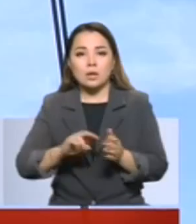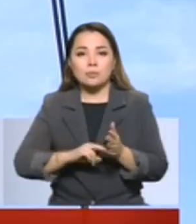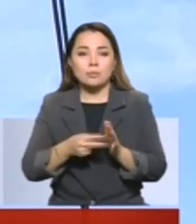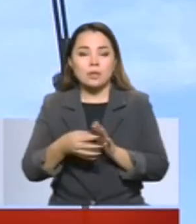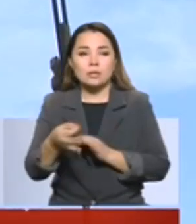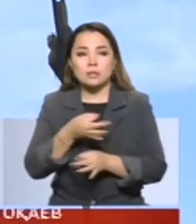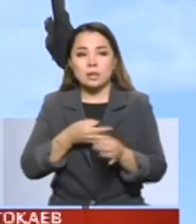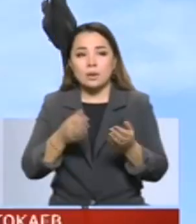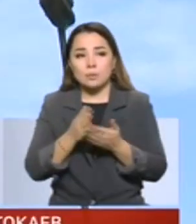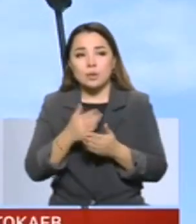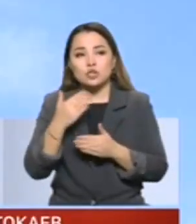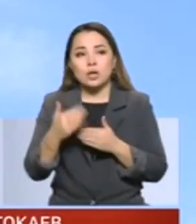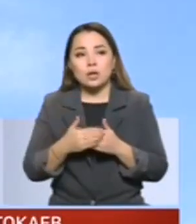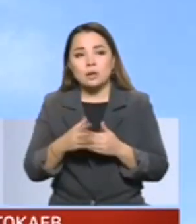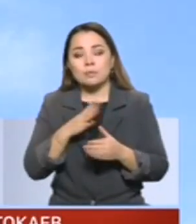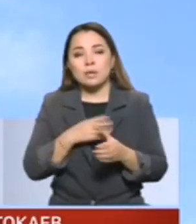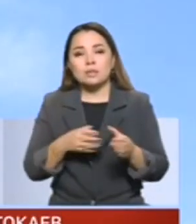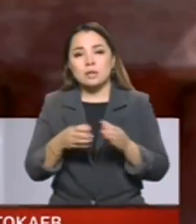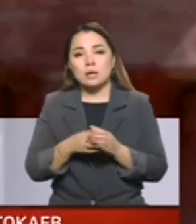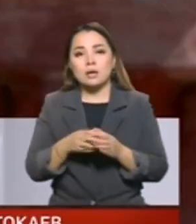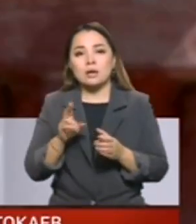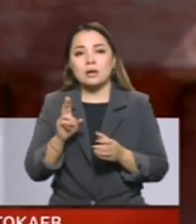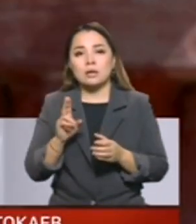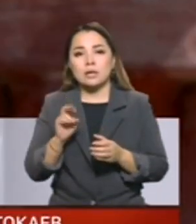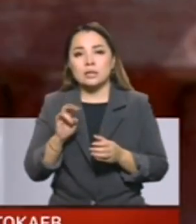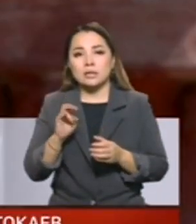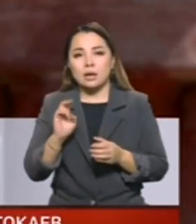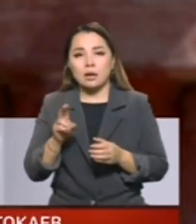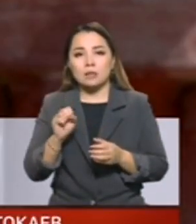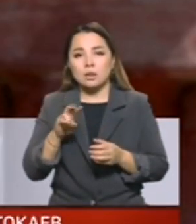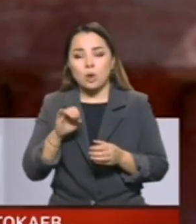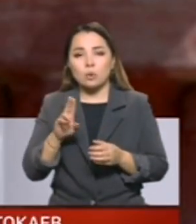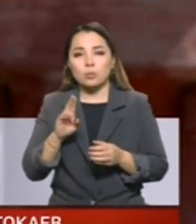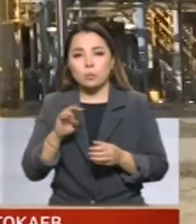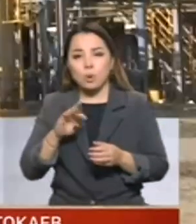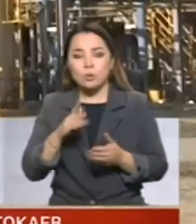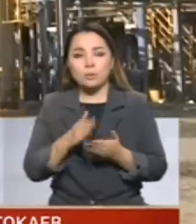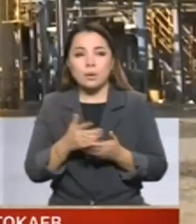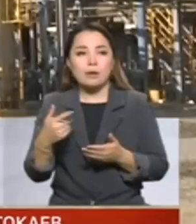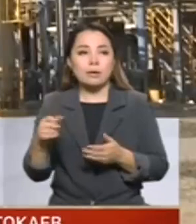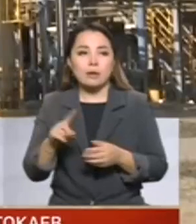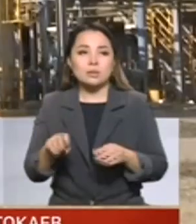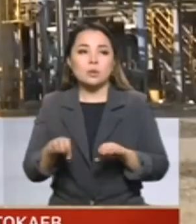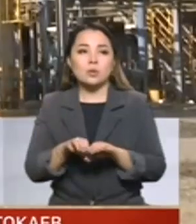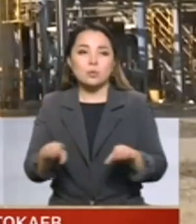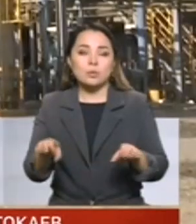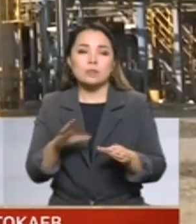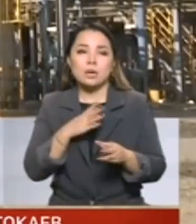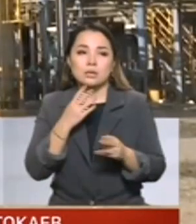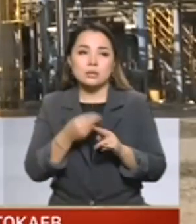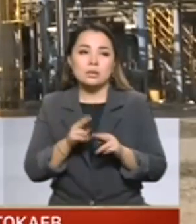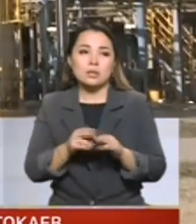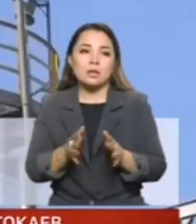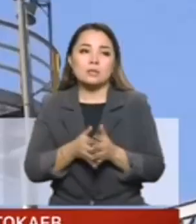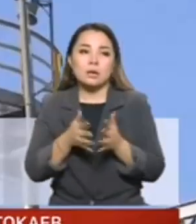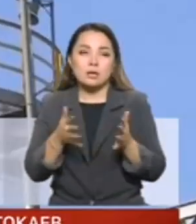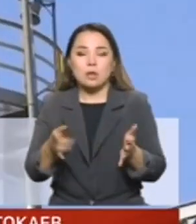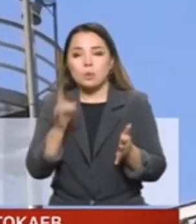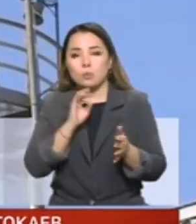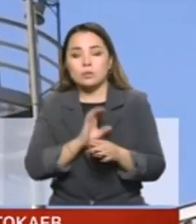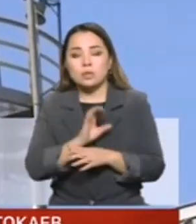шешіп жатыр. Жақында Кеңқияқ Атырау және Кеңқияқ Құмкөл магистральды газ құбырының екі учаскесі кеңейтіліп, мұнай